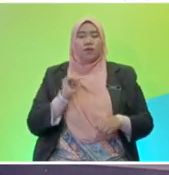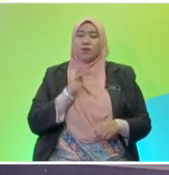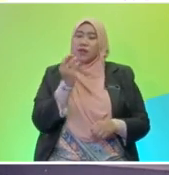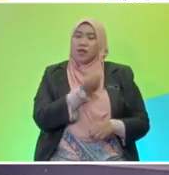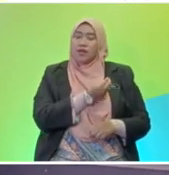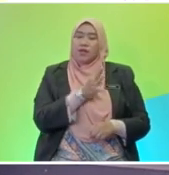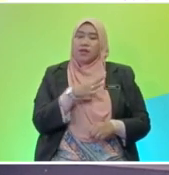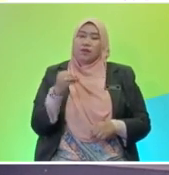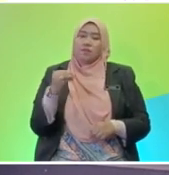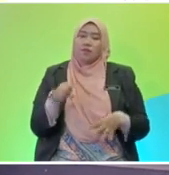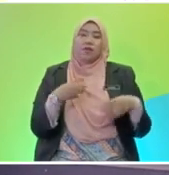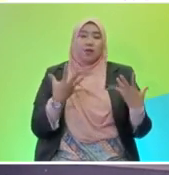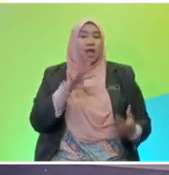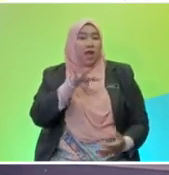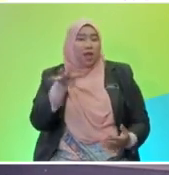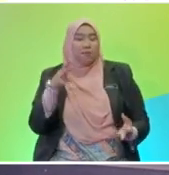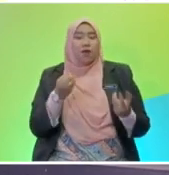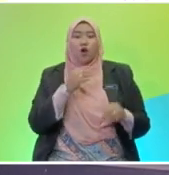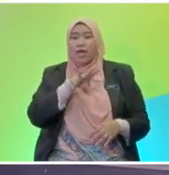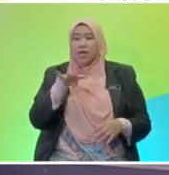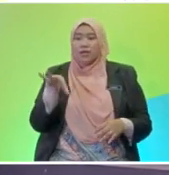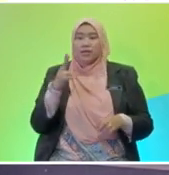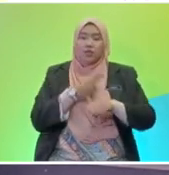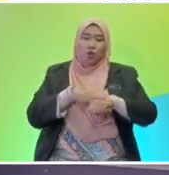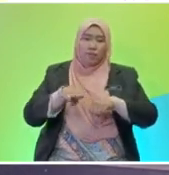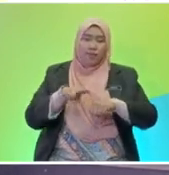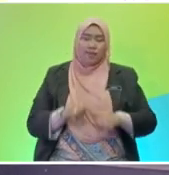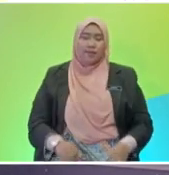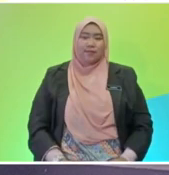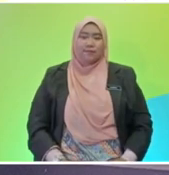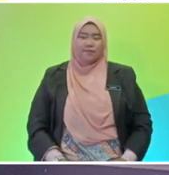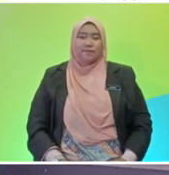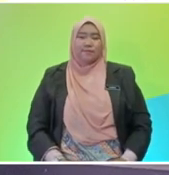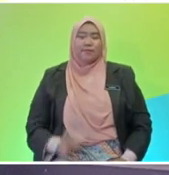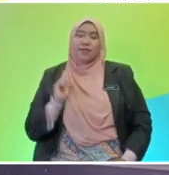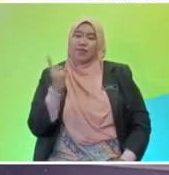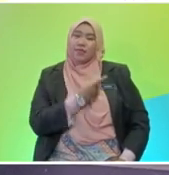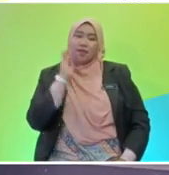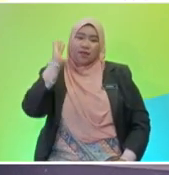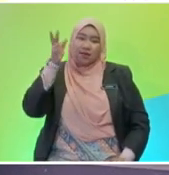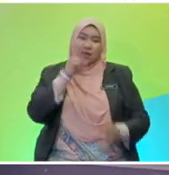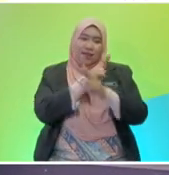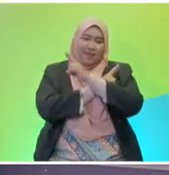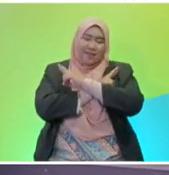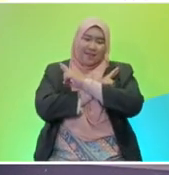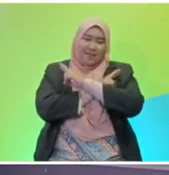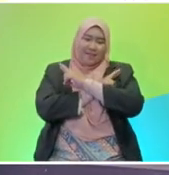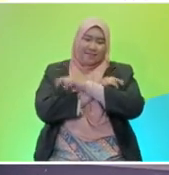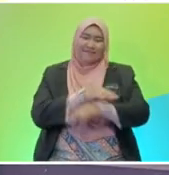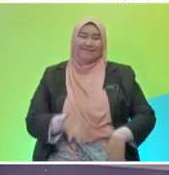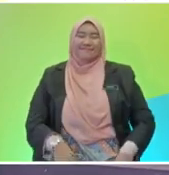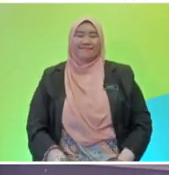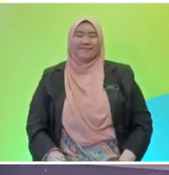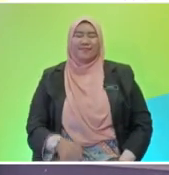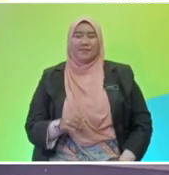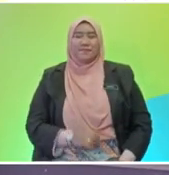mengecil Hobi mereka itu kita akan melihat sebentar apapun yang Tengok balik pokok keladi ini ya